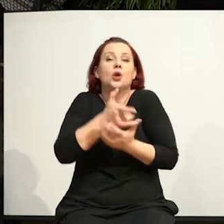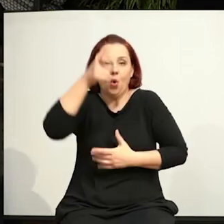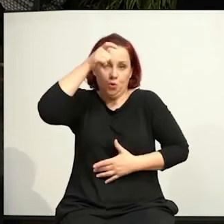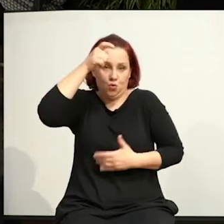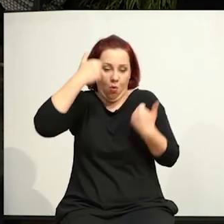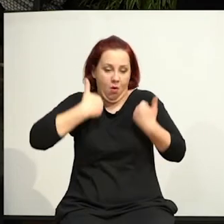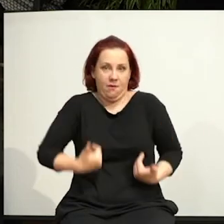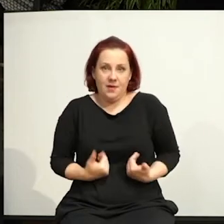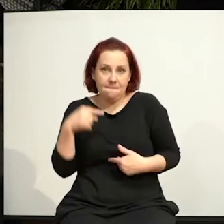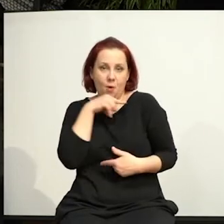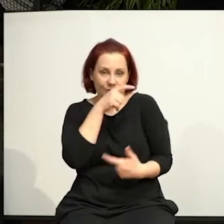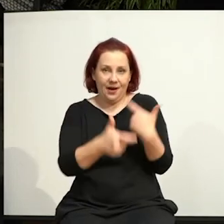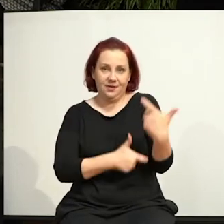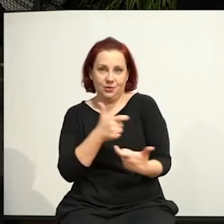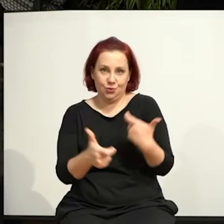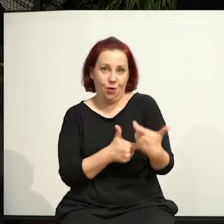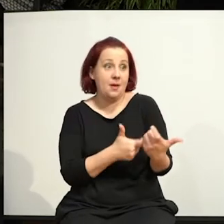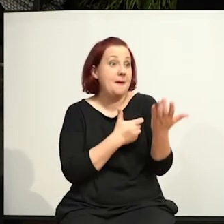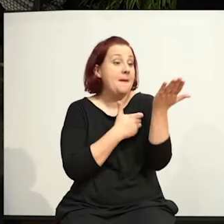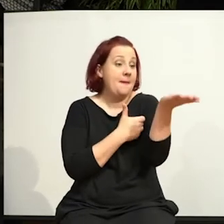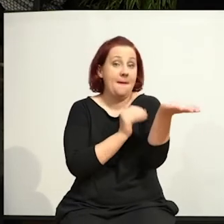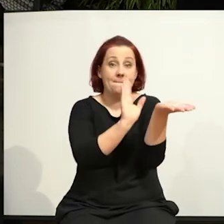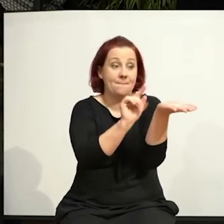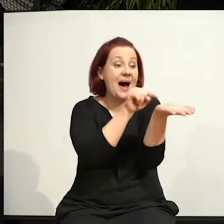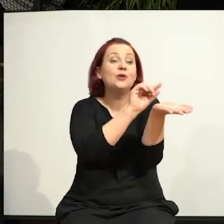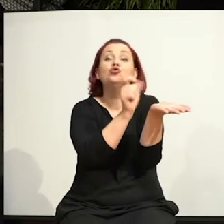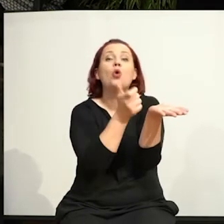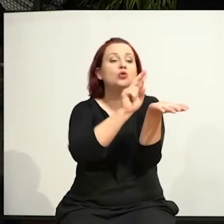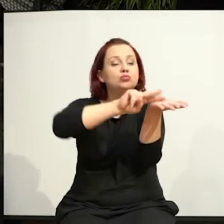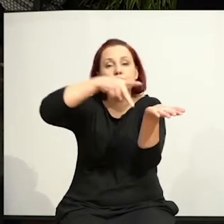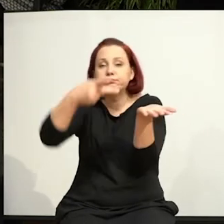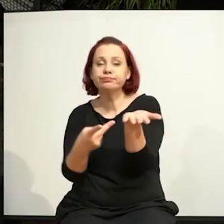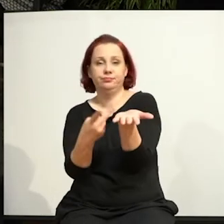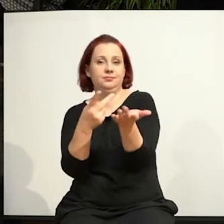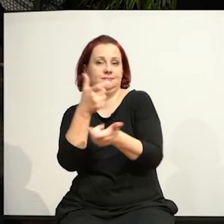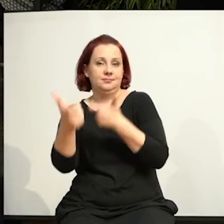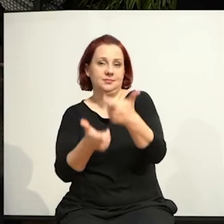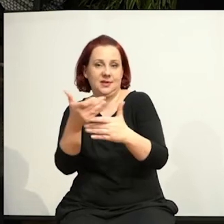upodmiotowiony człowiek. I tutaj trzeba powiedzieć, że